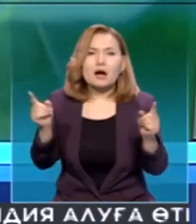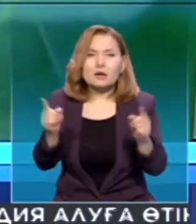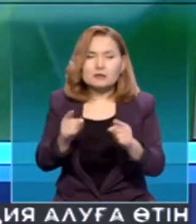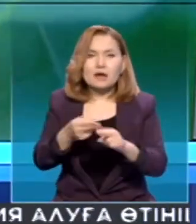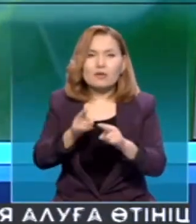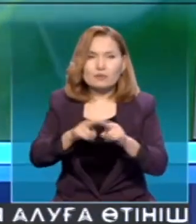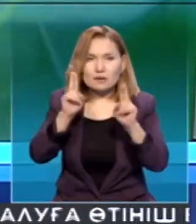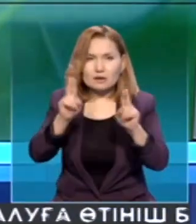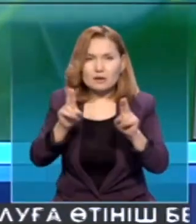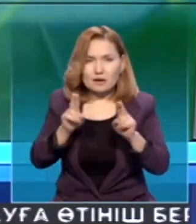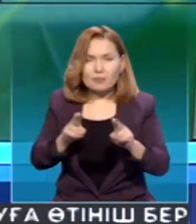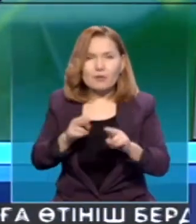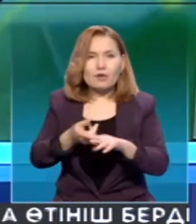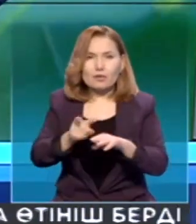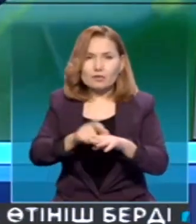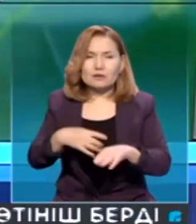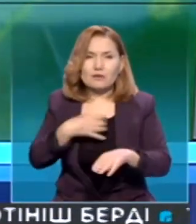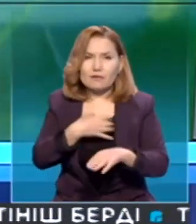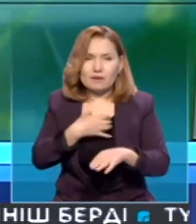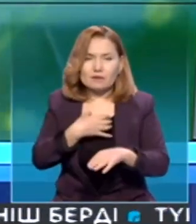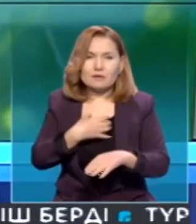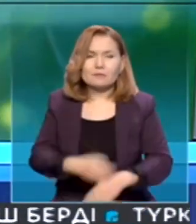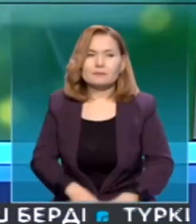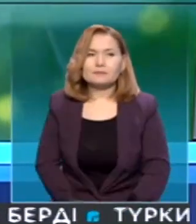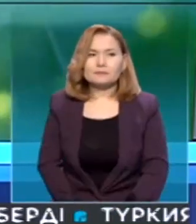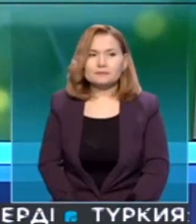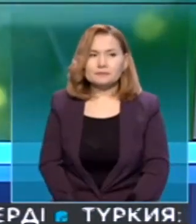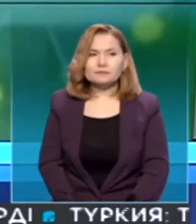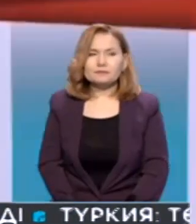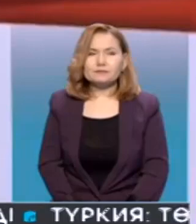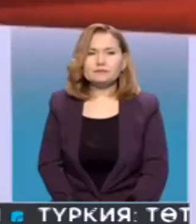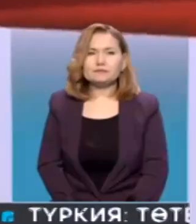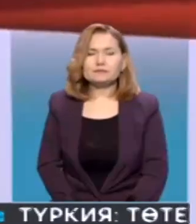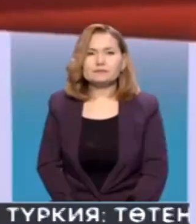осы, ұсынған дерегіміз қажетіңізге жарасын. Назарларыңызға рахмет.